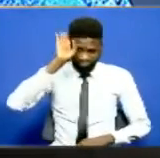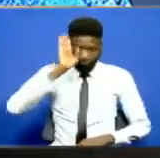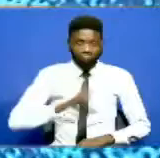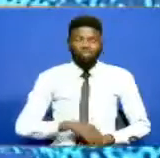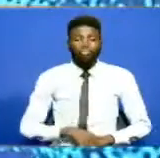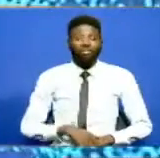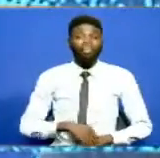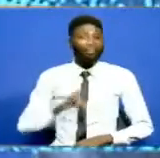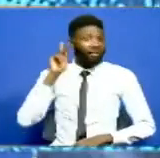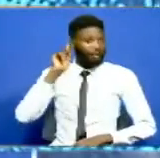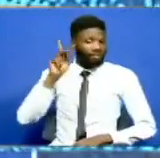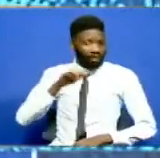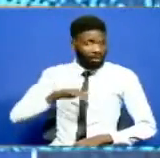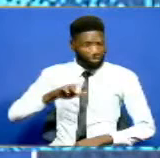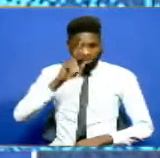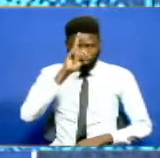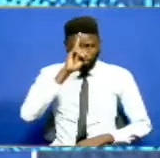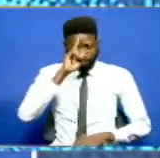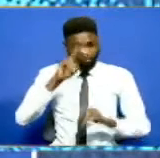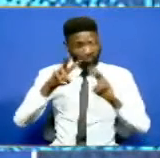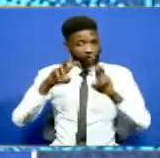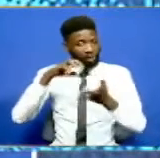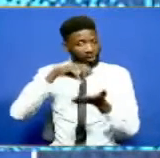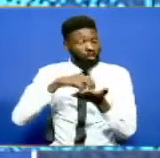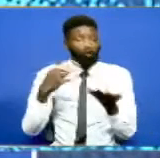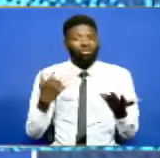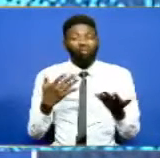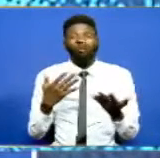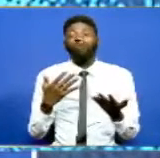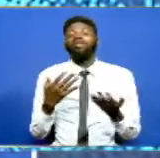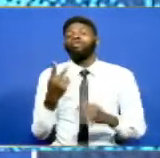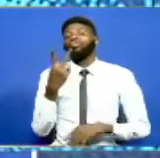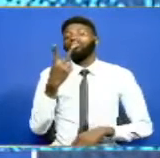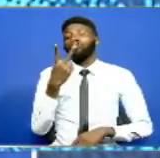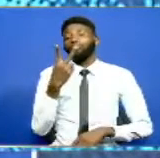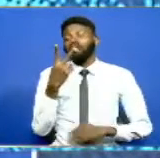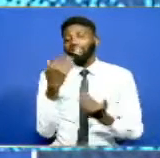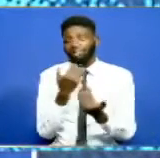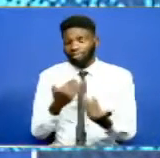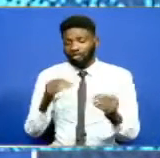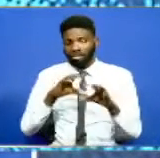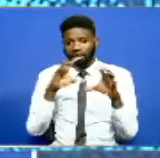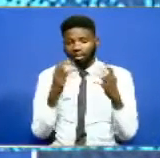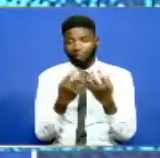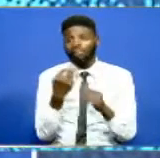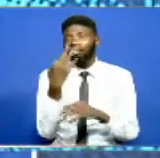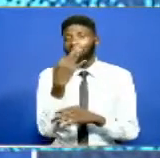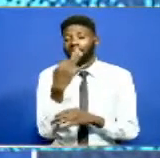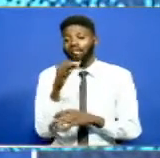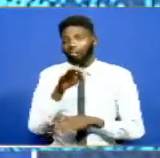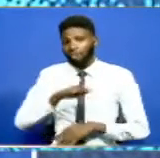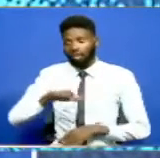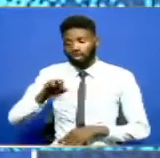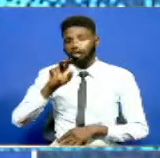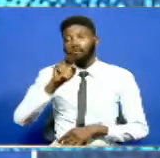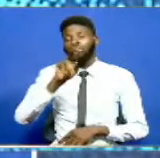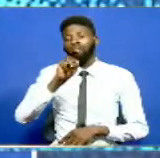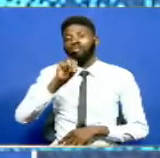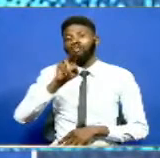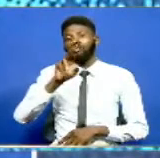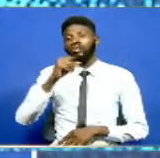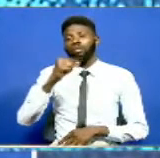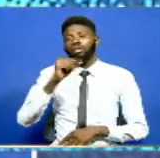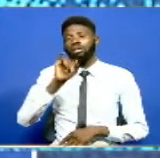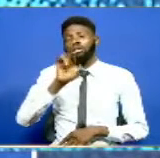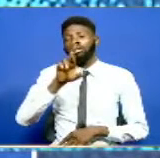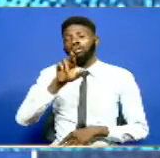ambapo polisi wanachunguza kisa ambapo watoto wawili wa gredi ya tatu kwenye shule ya msingi ya Nyatwoni katika eneo-bunge la Mugirango Kusini walidaiwa